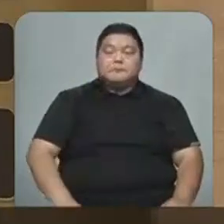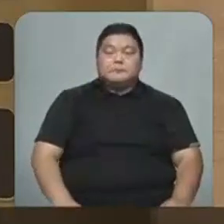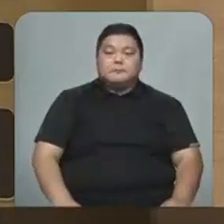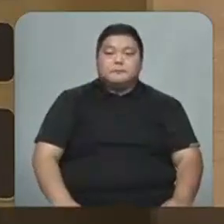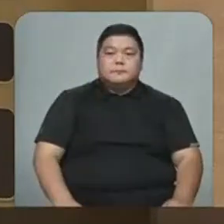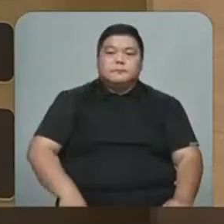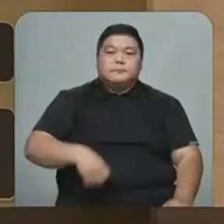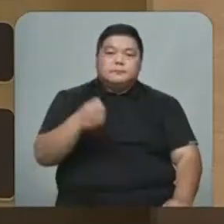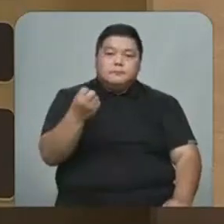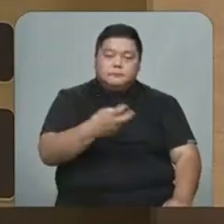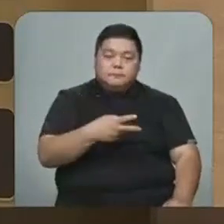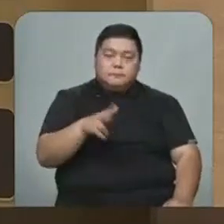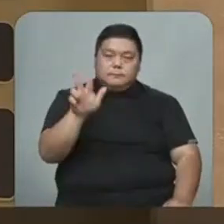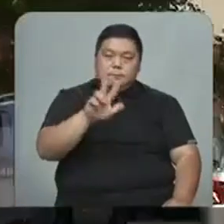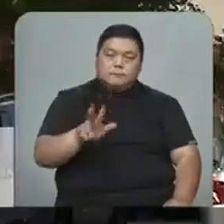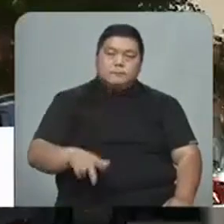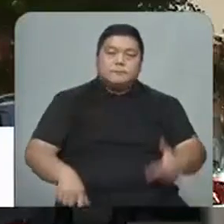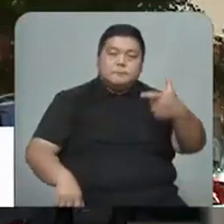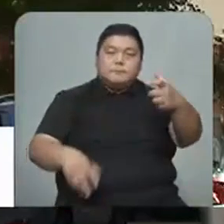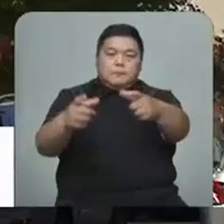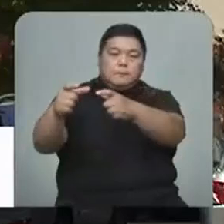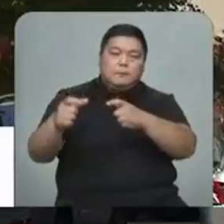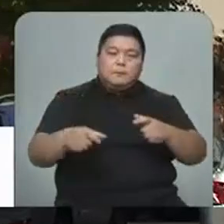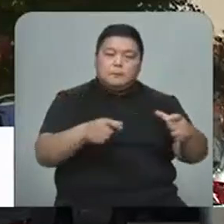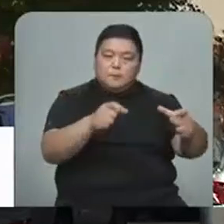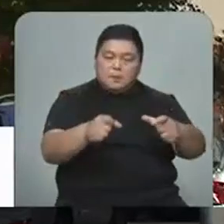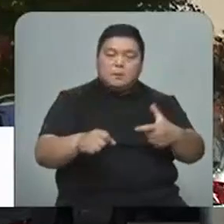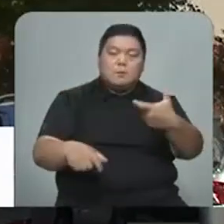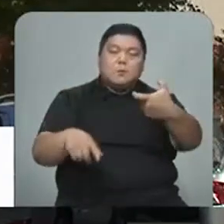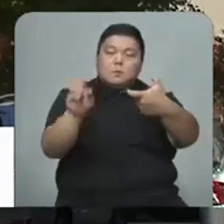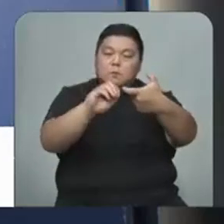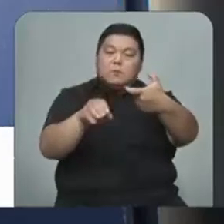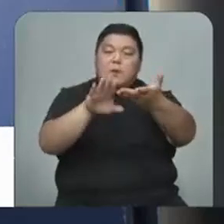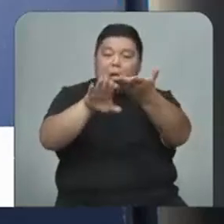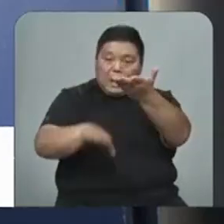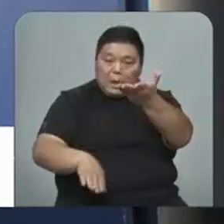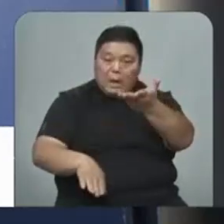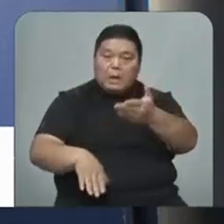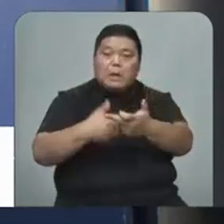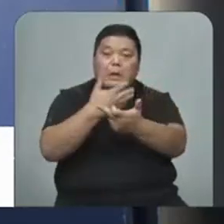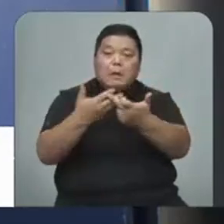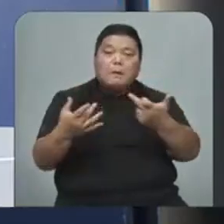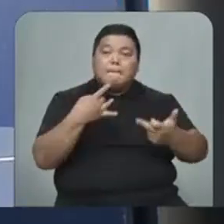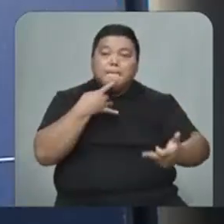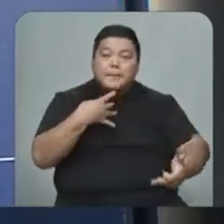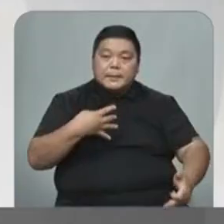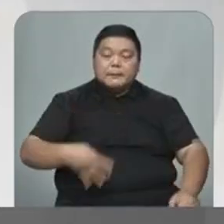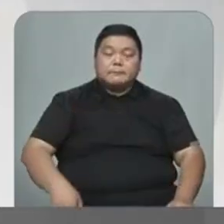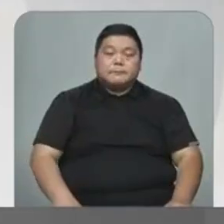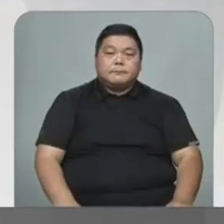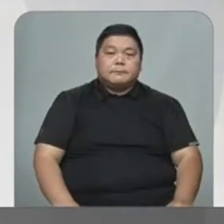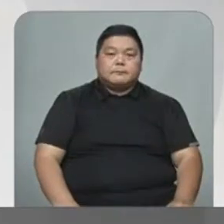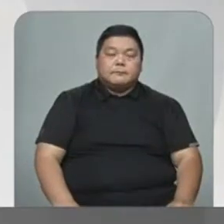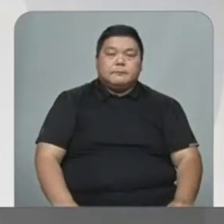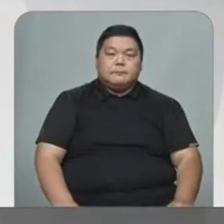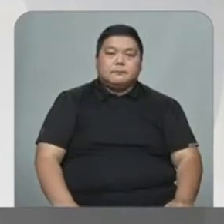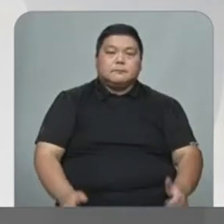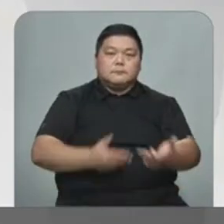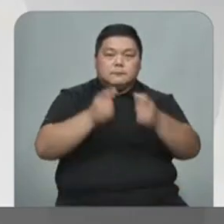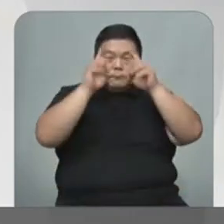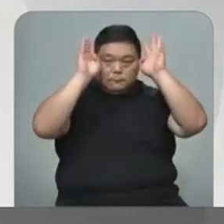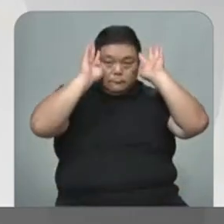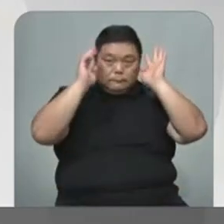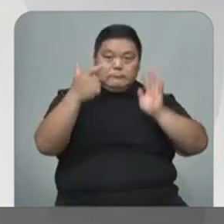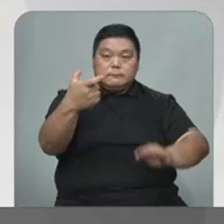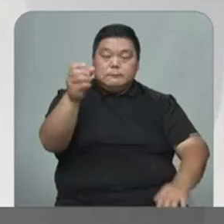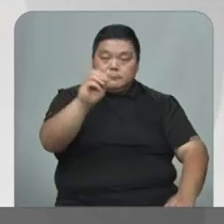게다가 전국 여섯 개 권역 가운데 유일하게 정부 건고 기준인 60% 돕니다 국립대인 강원대가